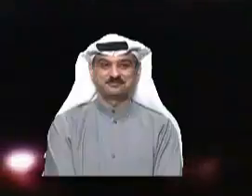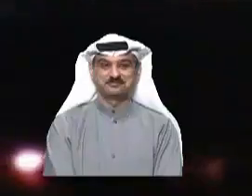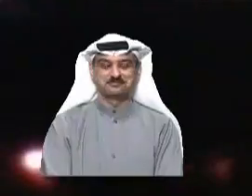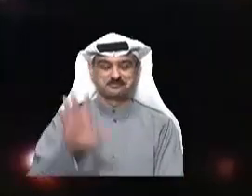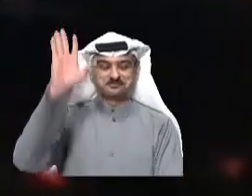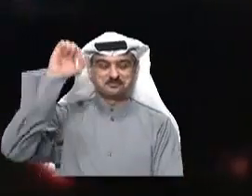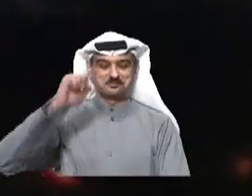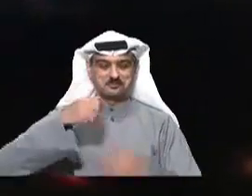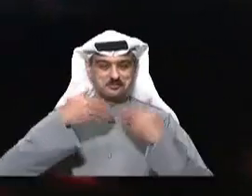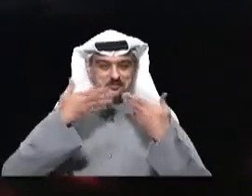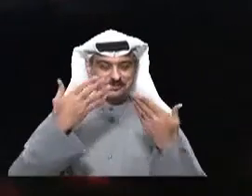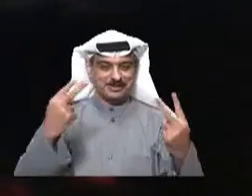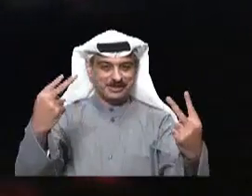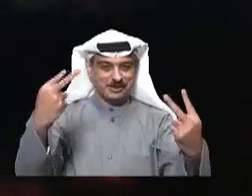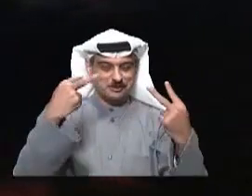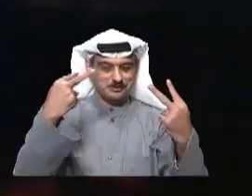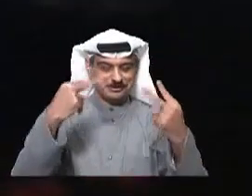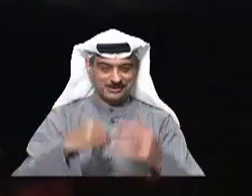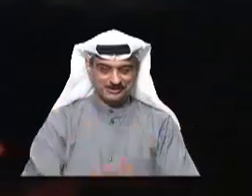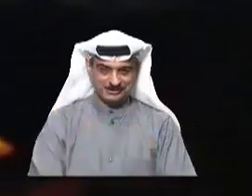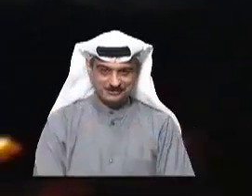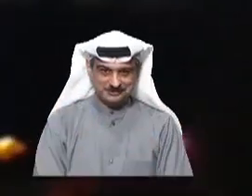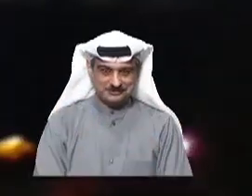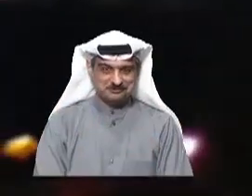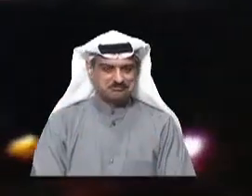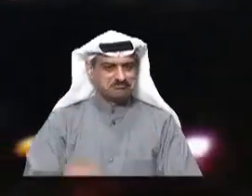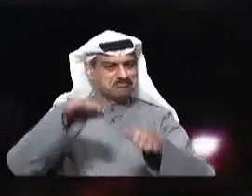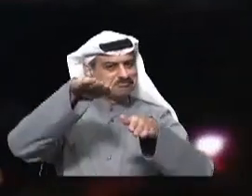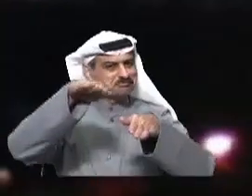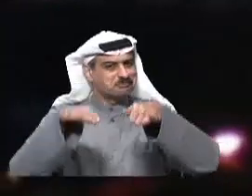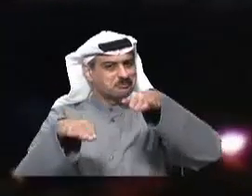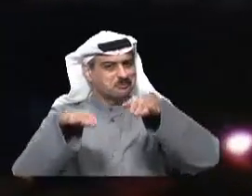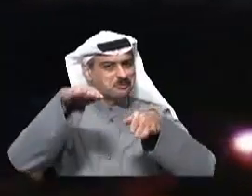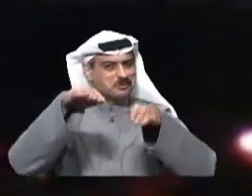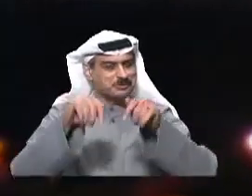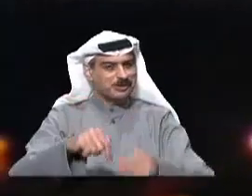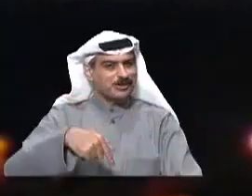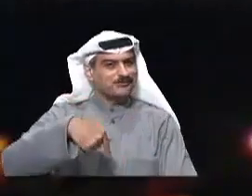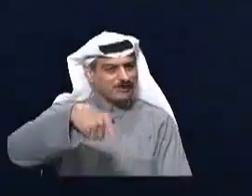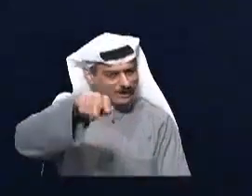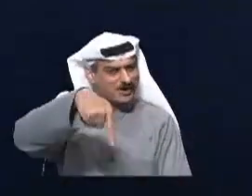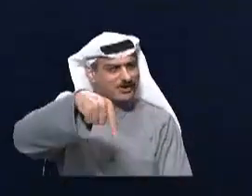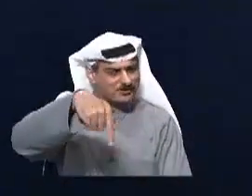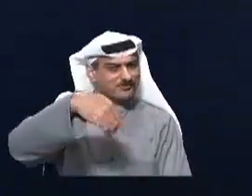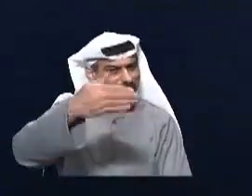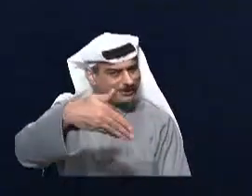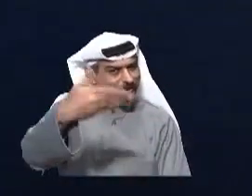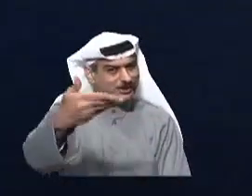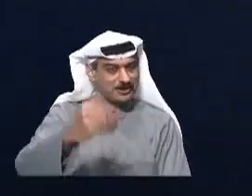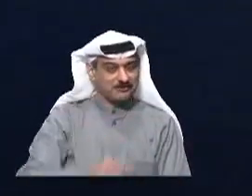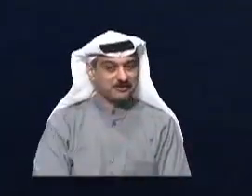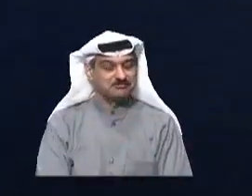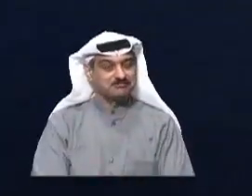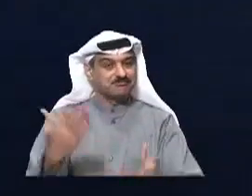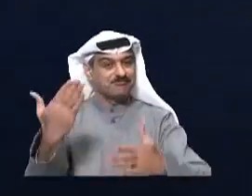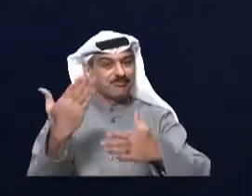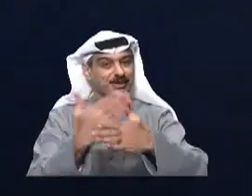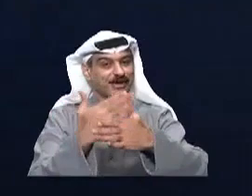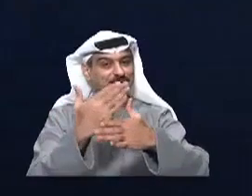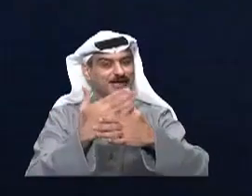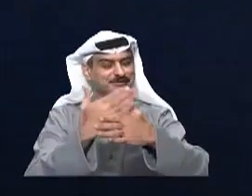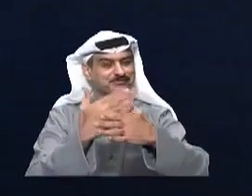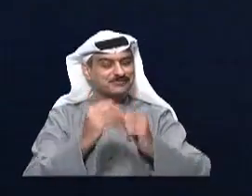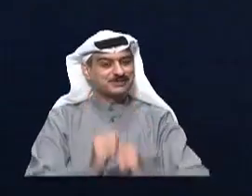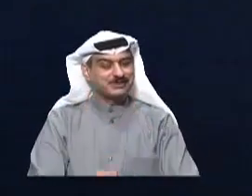أهلا بكم من جديد مشاهدينا الكرام. استقرار في الأجواء متوقع خلال الأيام القليلة المقبلة بفعل تمدد أو